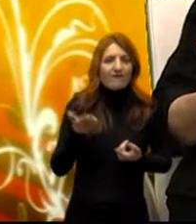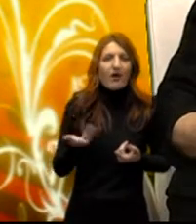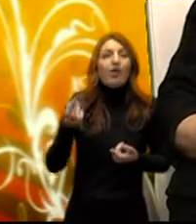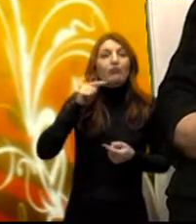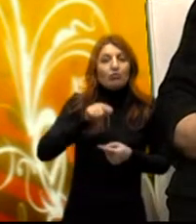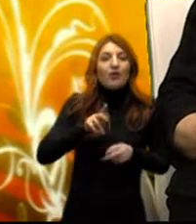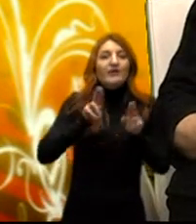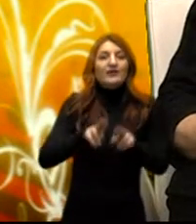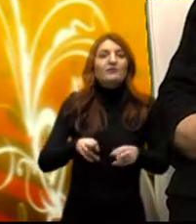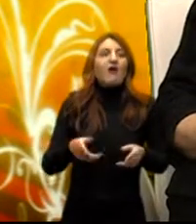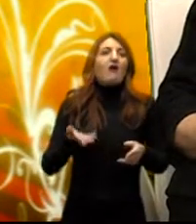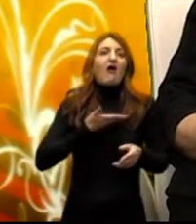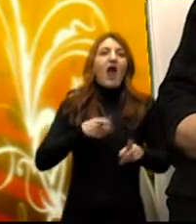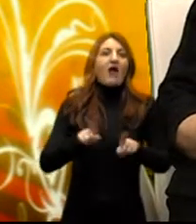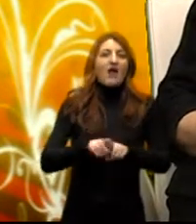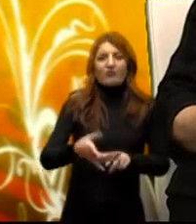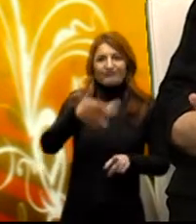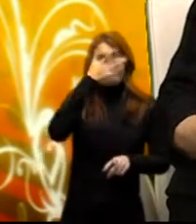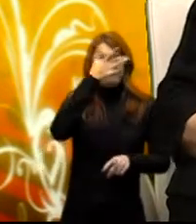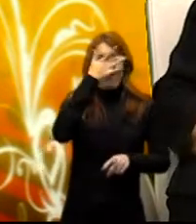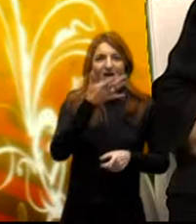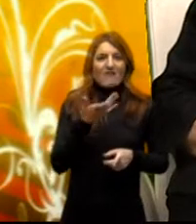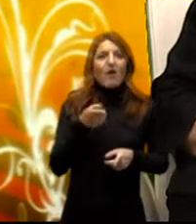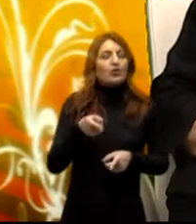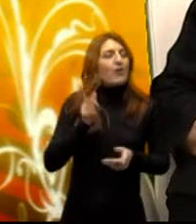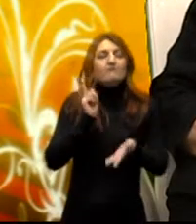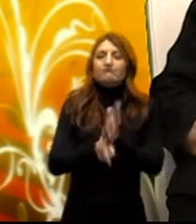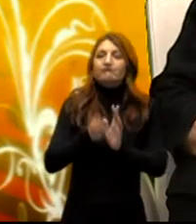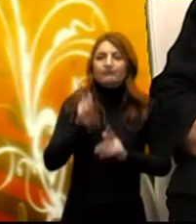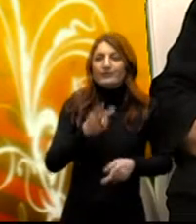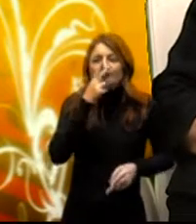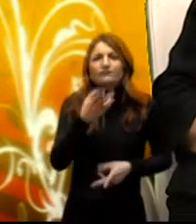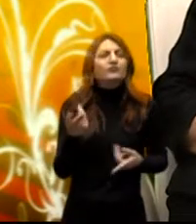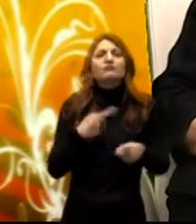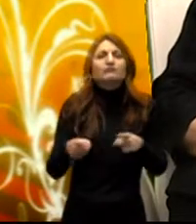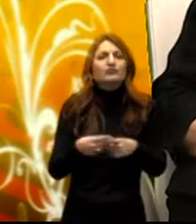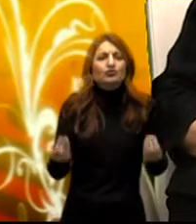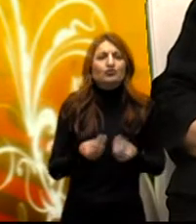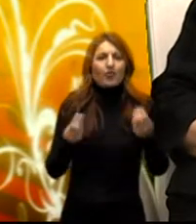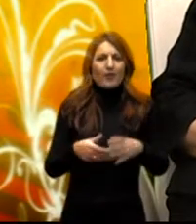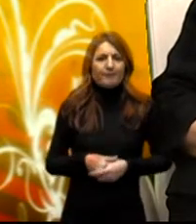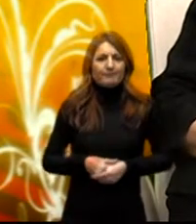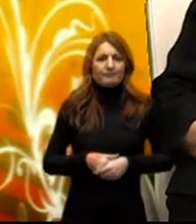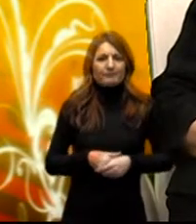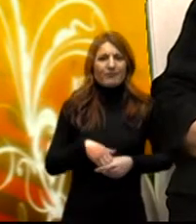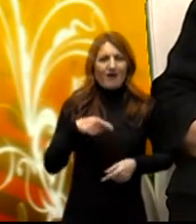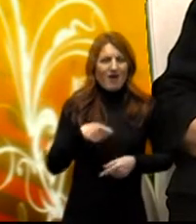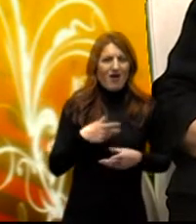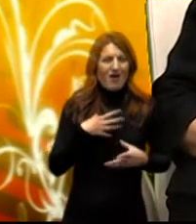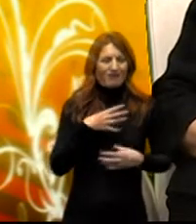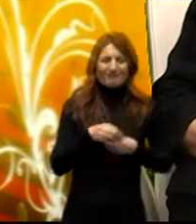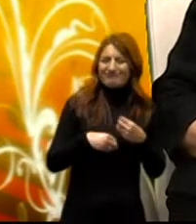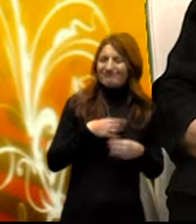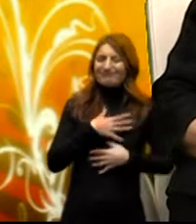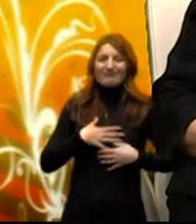u glavi ima i glavobolju kao simptom i moramo vidjeti o čemu se radi. Smeteno stanje i glavobolja može